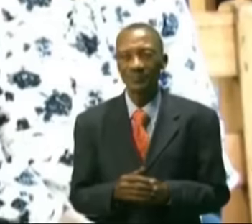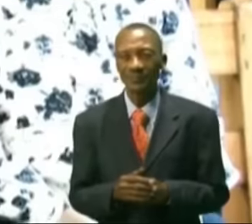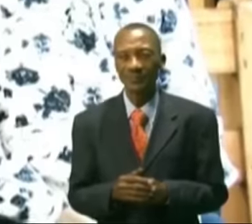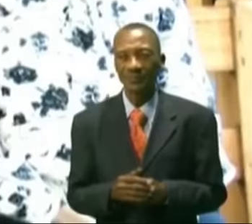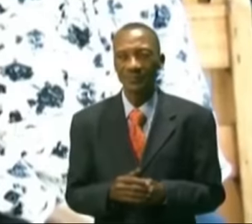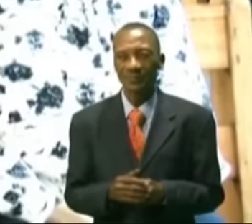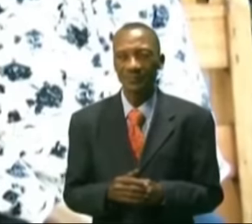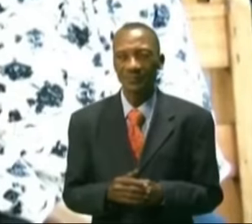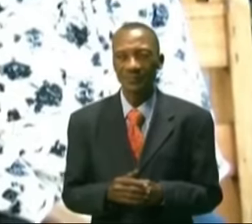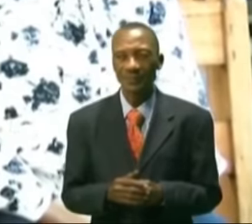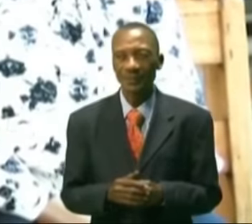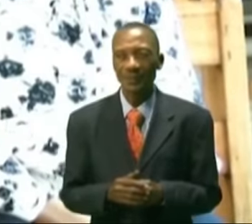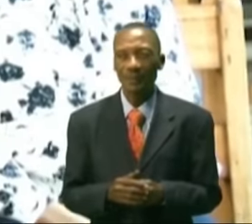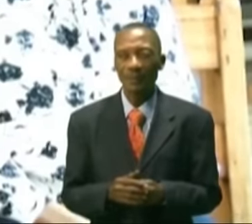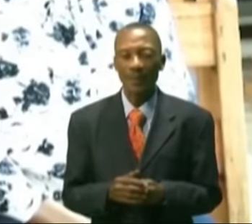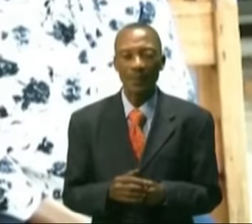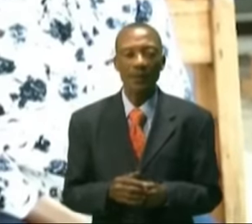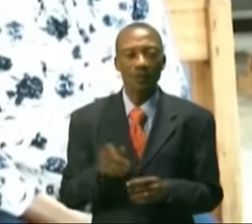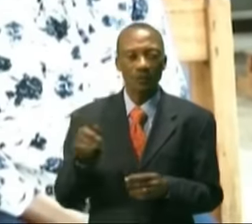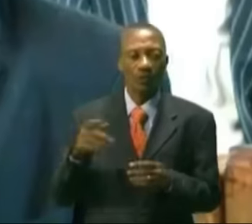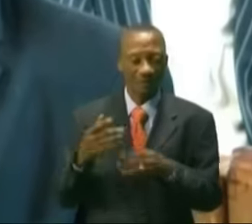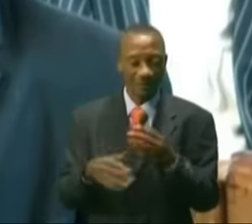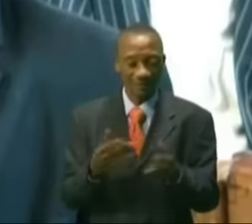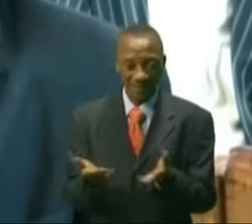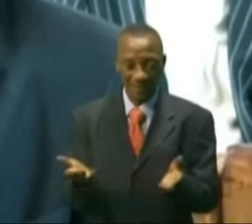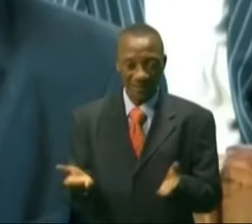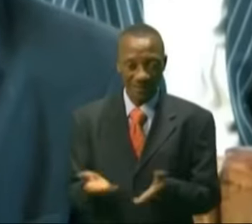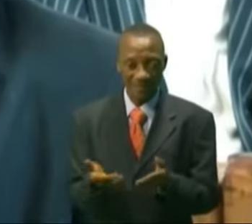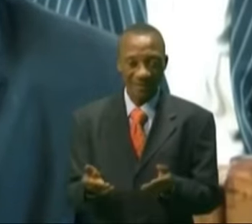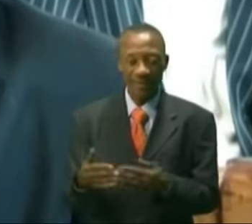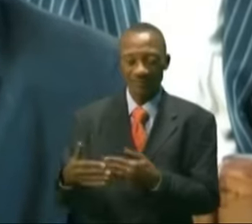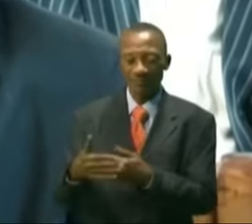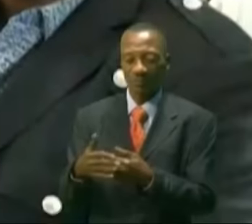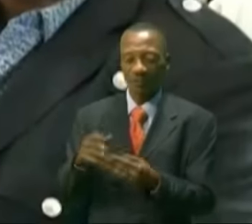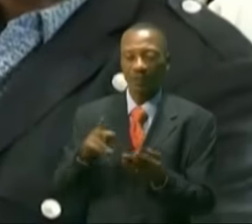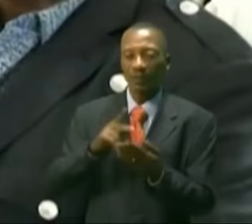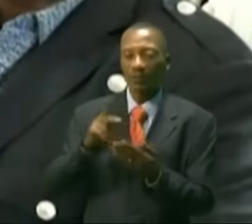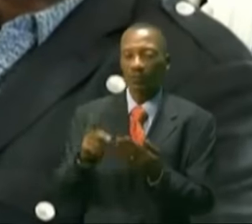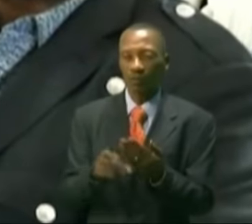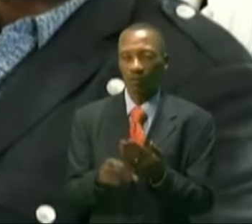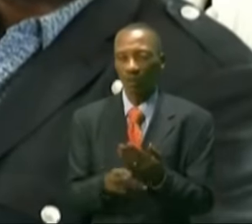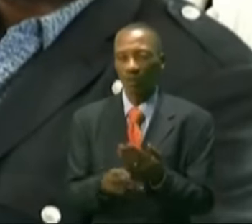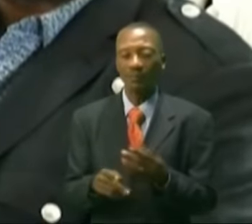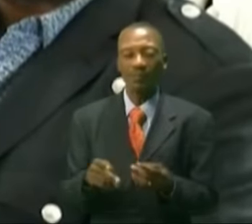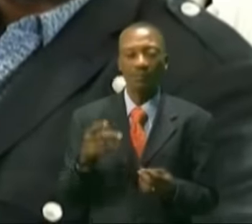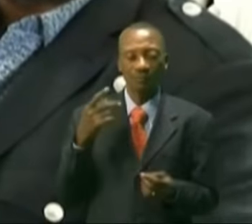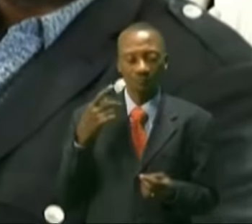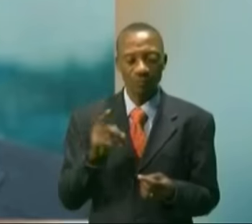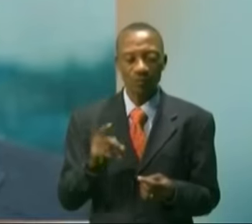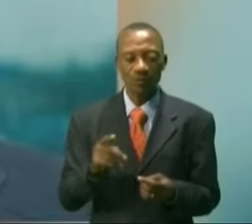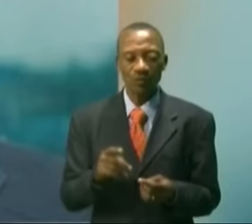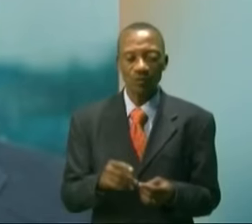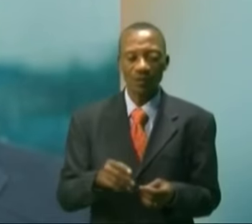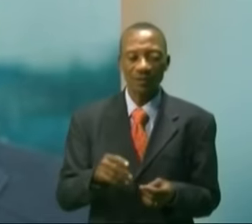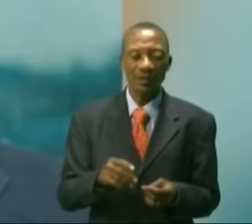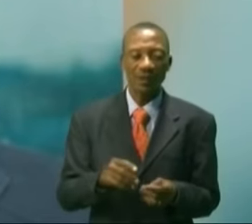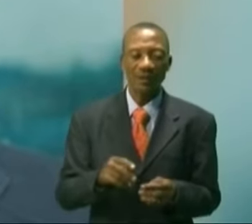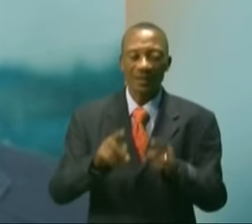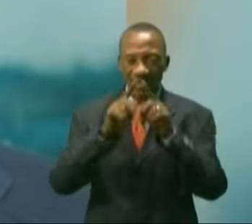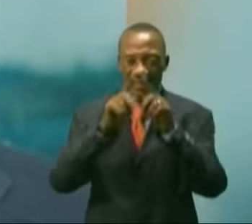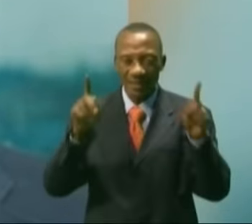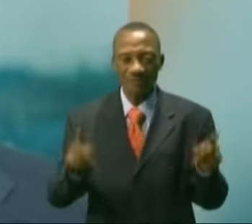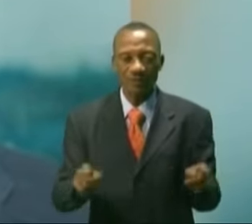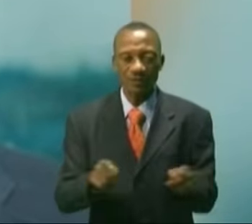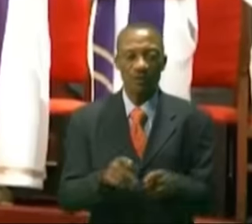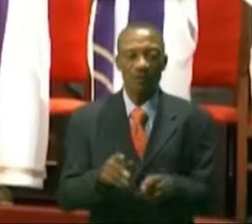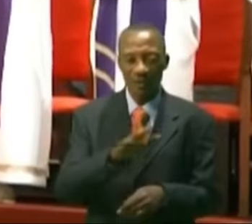sous-direction des reportages aux infos TV où il a travaillé à la grande satisfaction de ses chefs hiérarchiques. Un départ brutal qui chagrine les